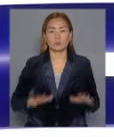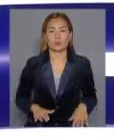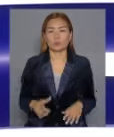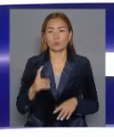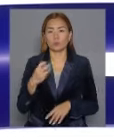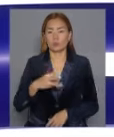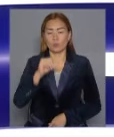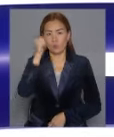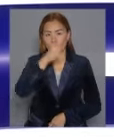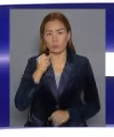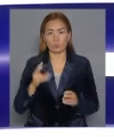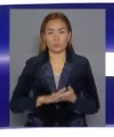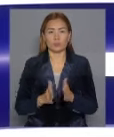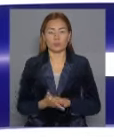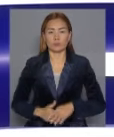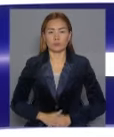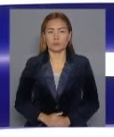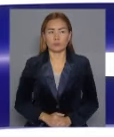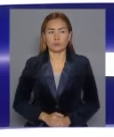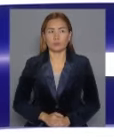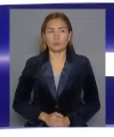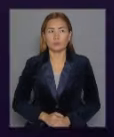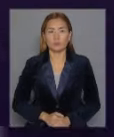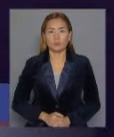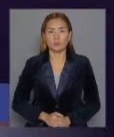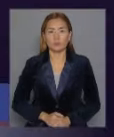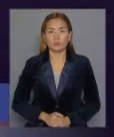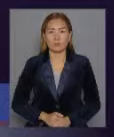ақынның 130 жылдығына орай ұйымдастырылды.